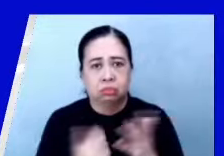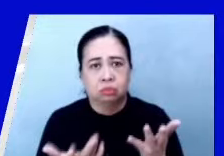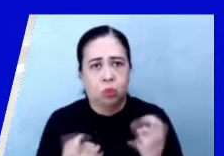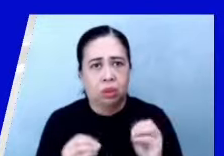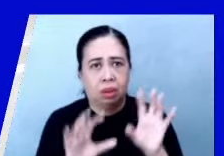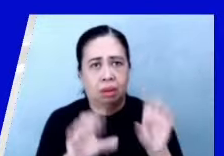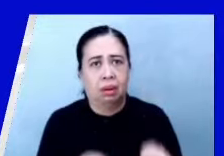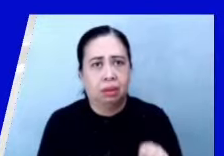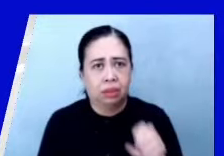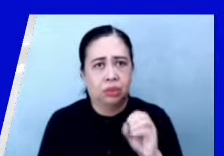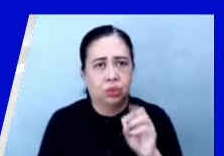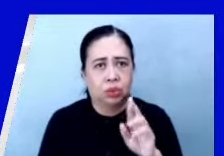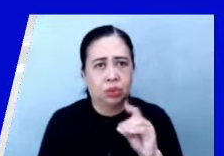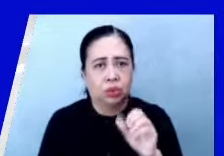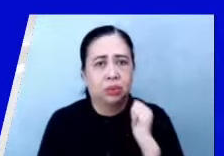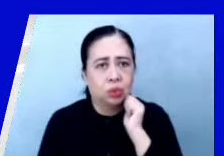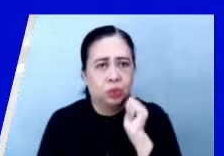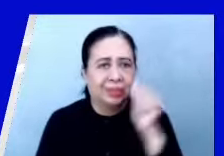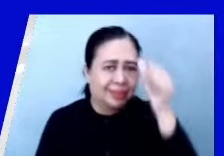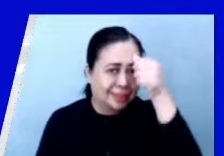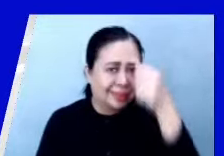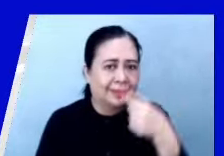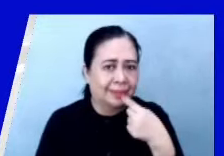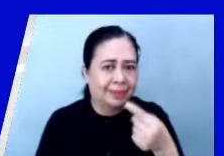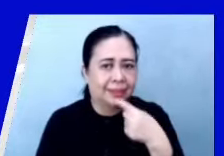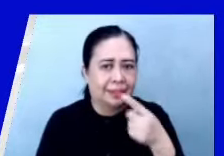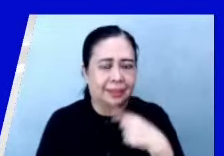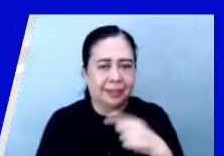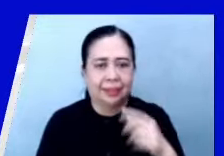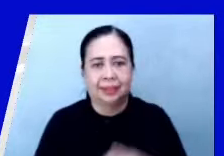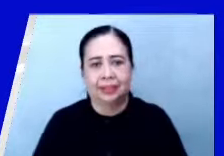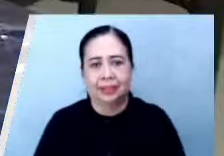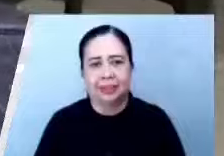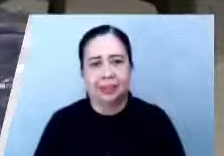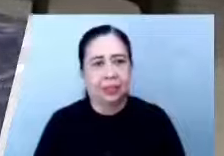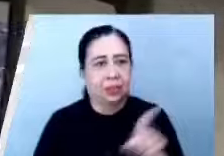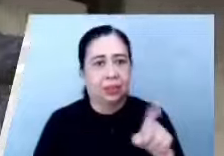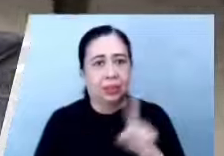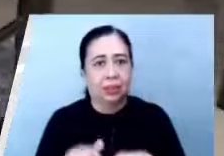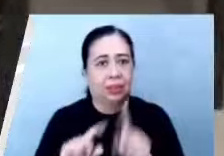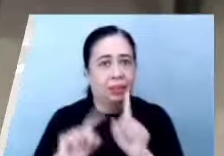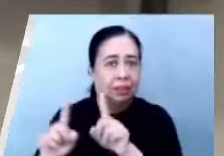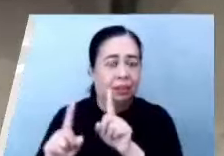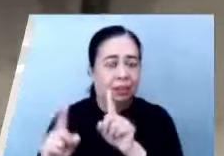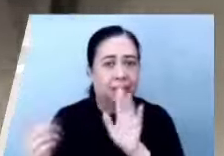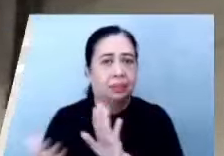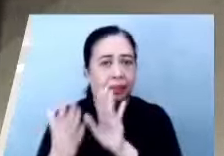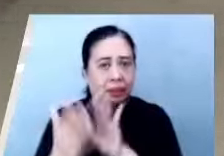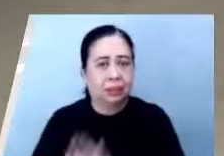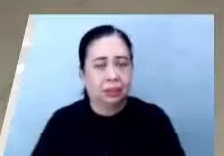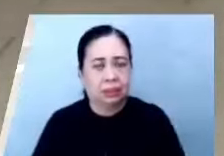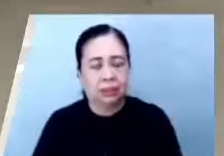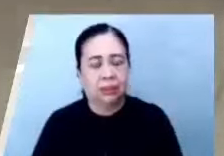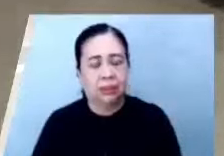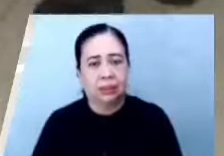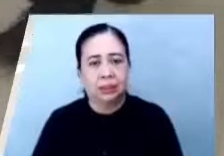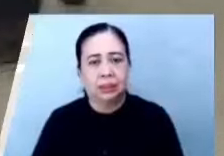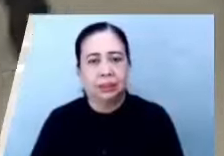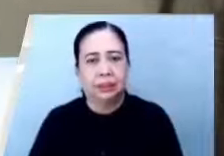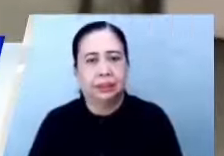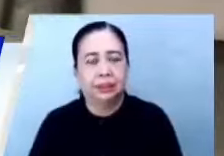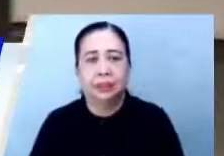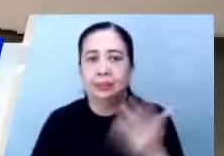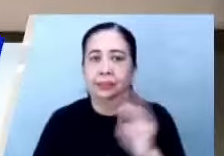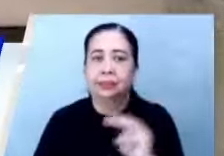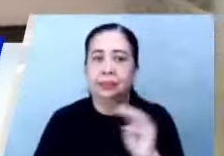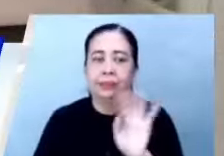naman nire-remind siya kasi may consequence nga kung hindi ka maka-attend ng hearing. Nitong Lunes, ipinakita na ng Senado